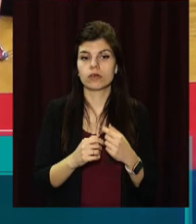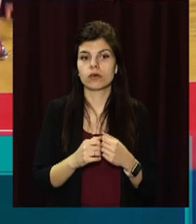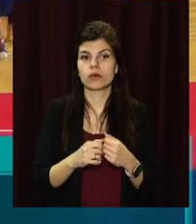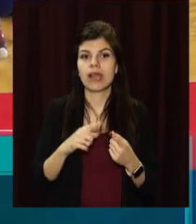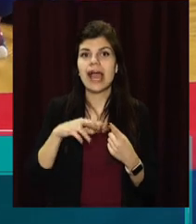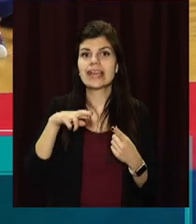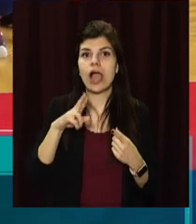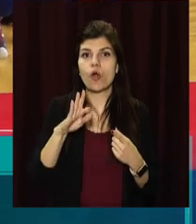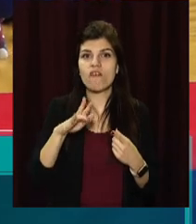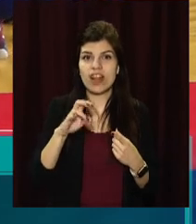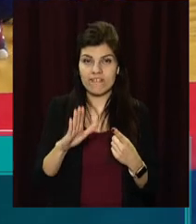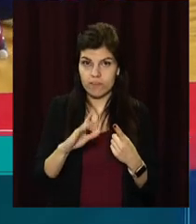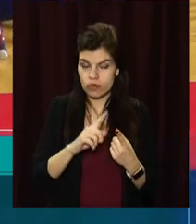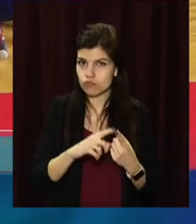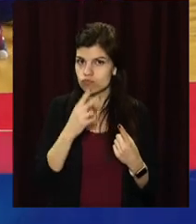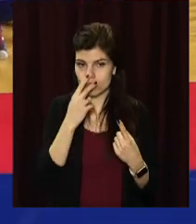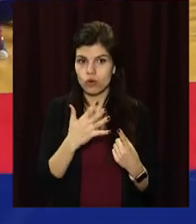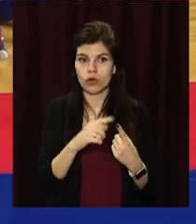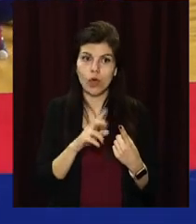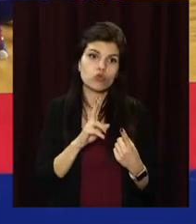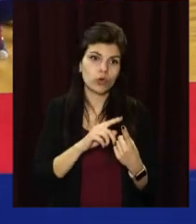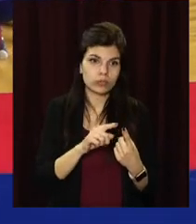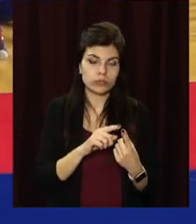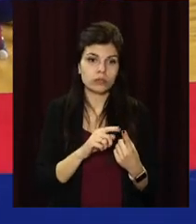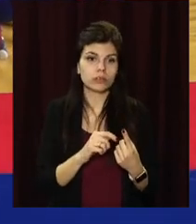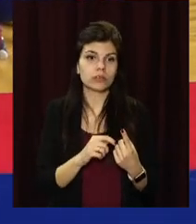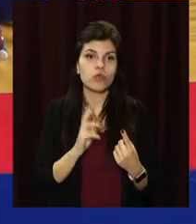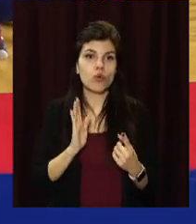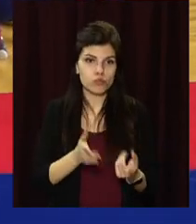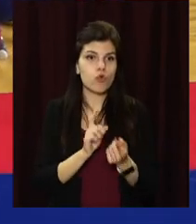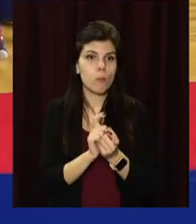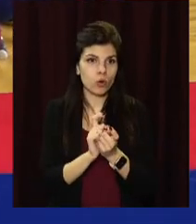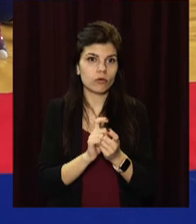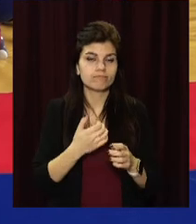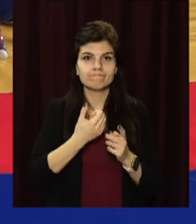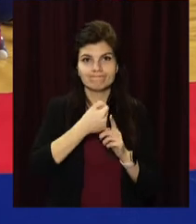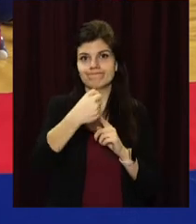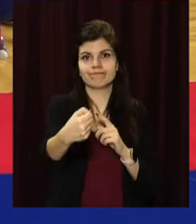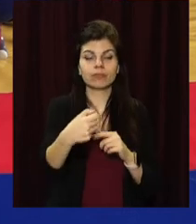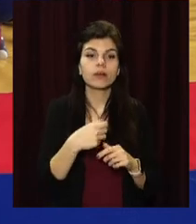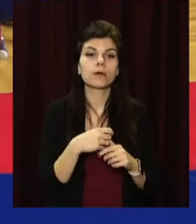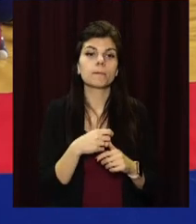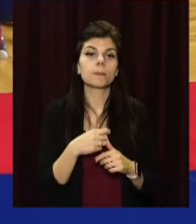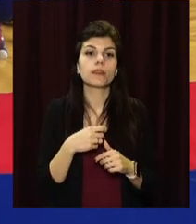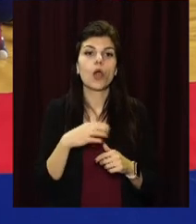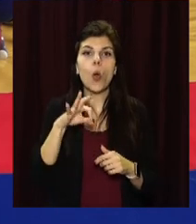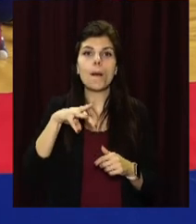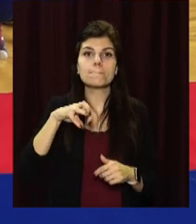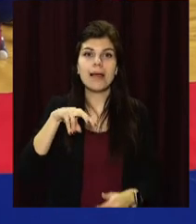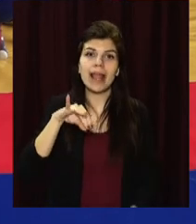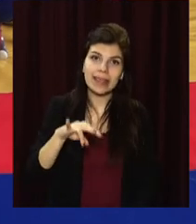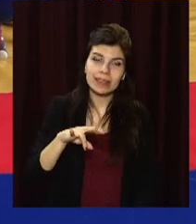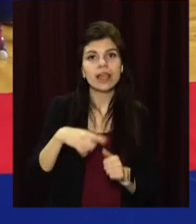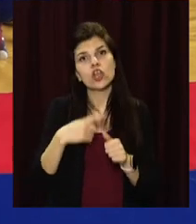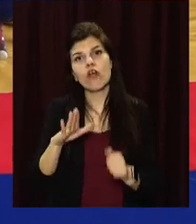Яковлев. От, хто-то із них буде боротися. Вот. Ну, а Мелин и Вороной там